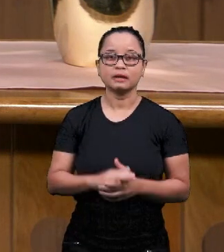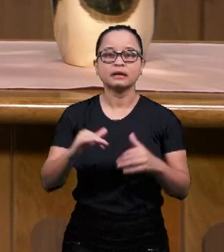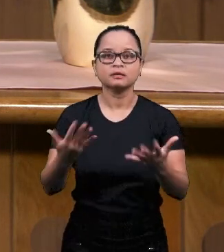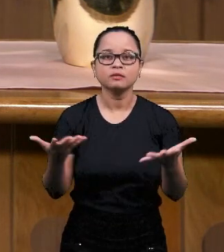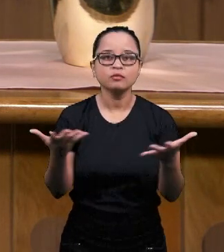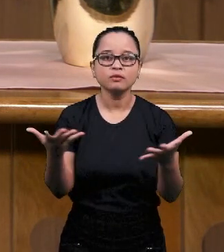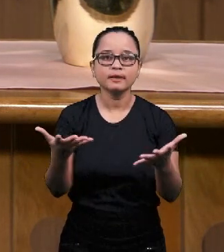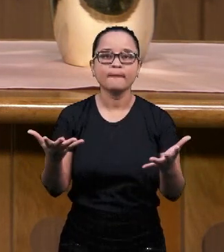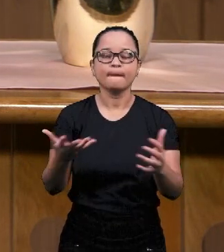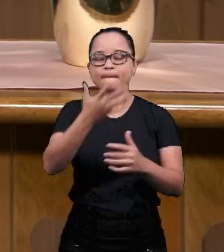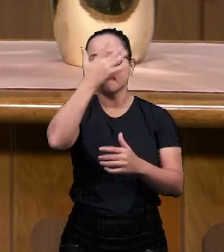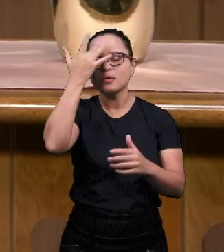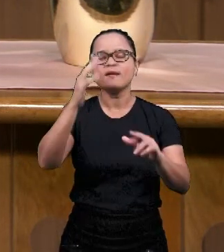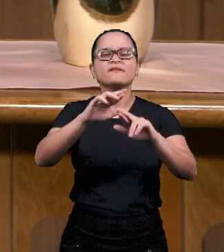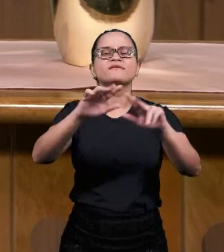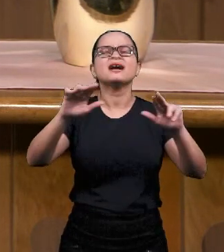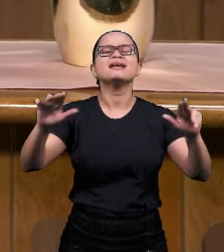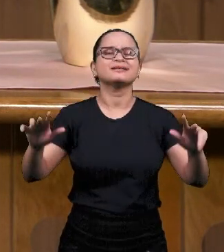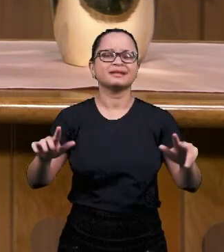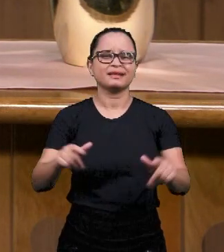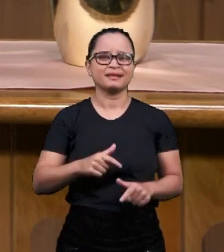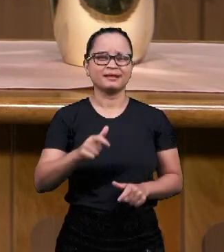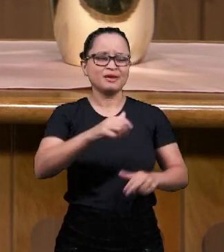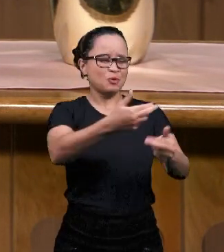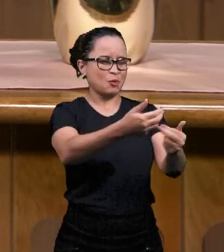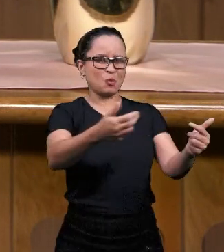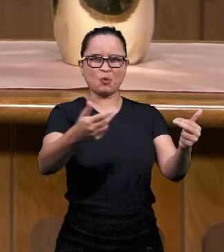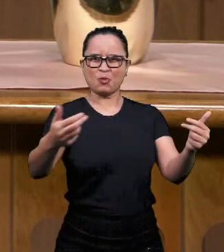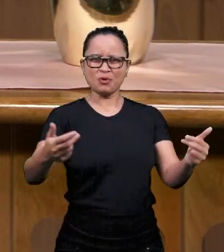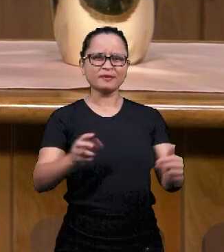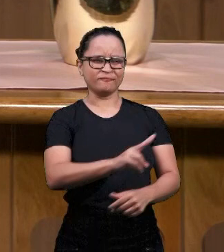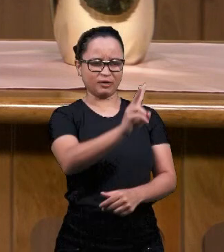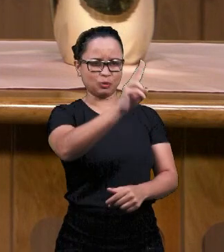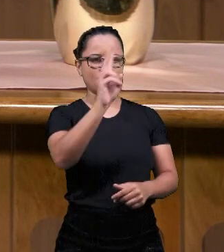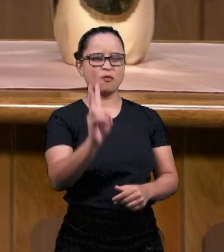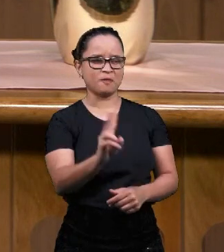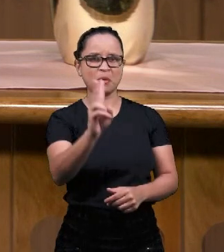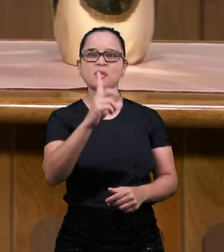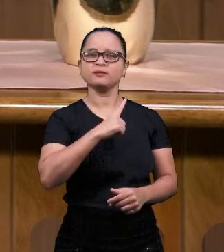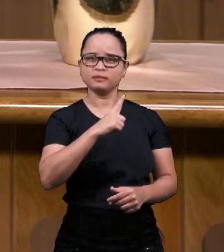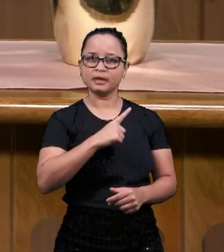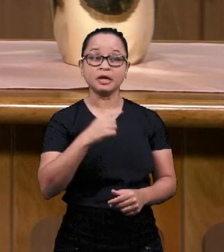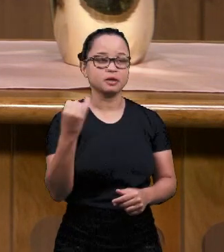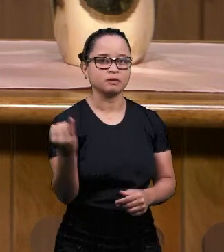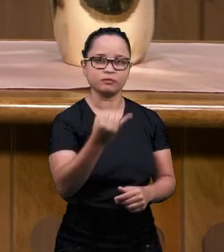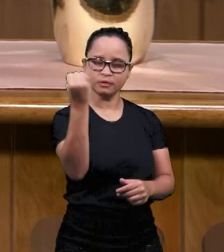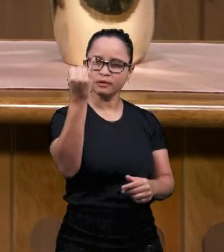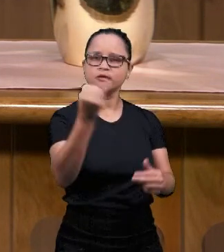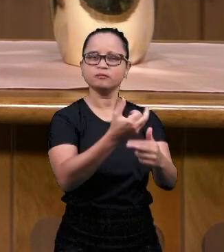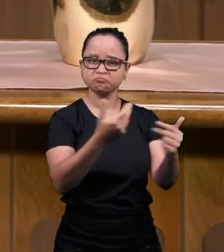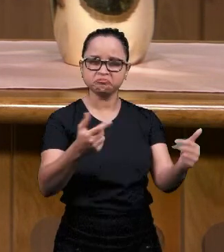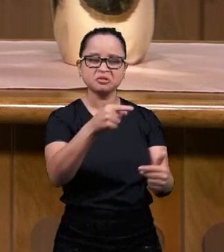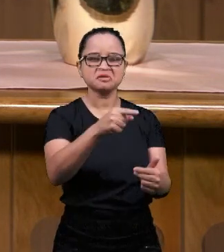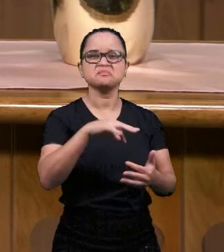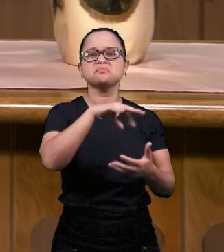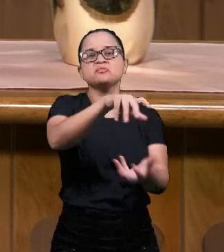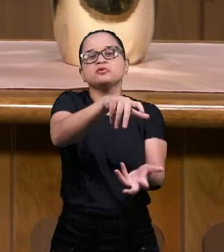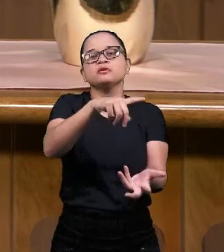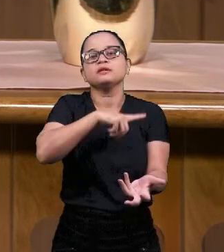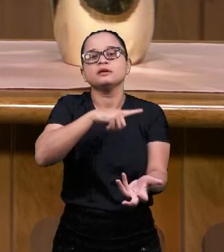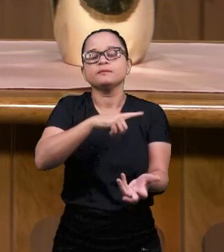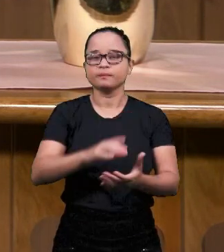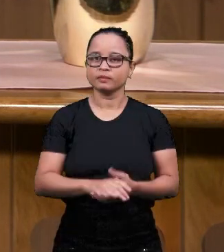меня. Многие сегодня, братья и сестры, перед столькими драгоценными вещами этого